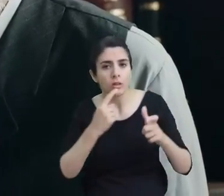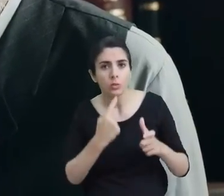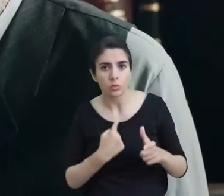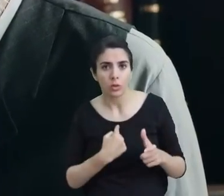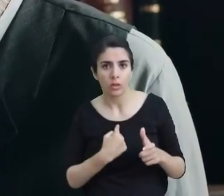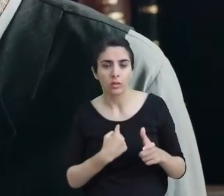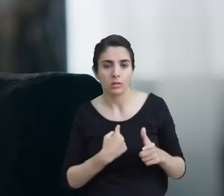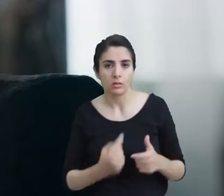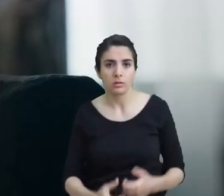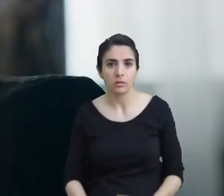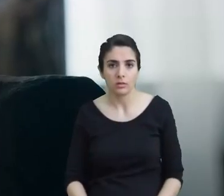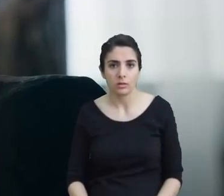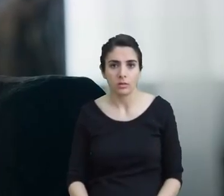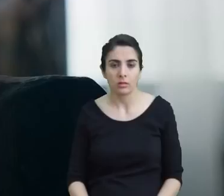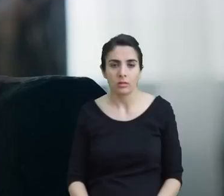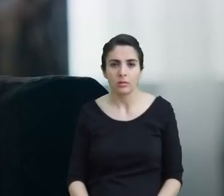Kerim nerede?